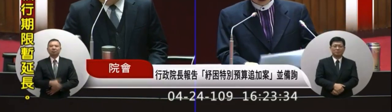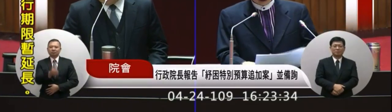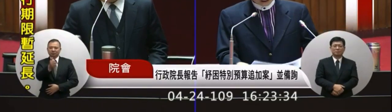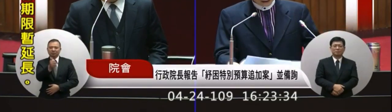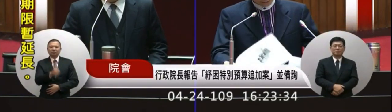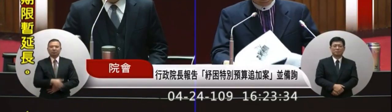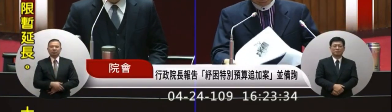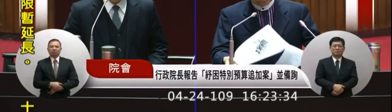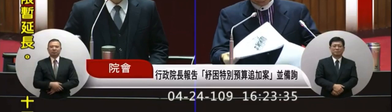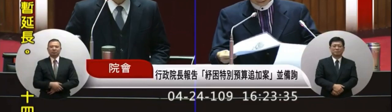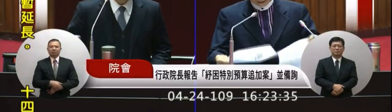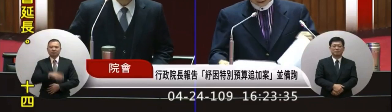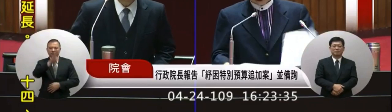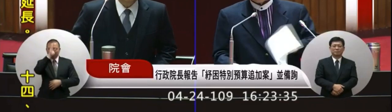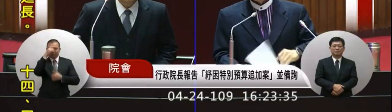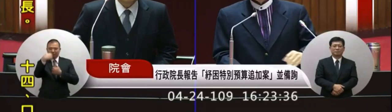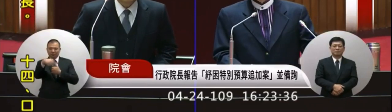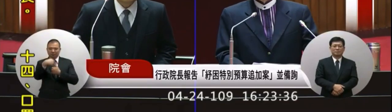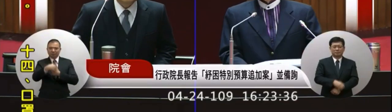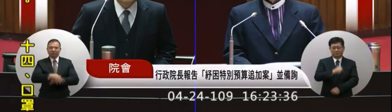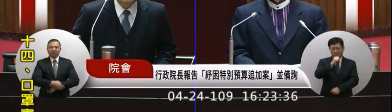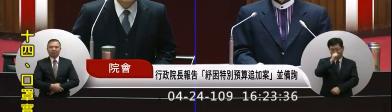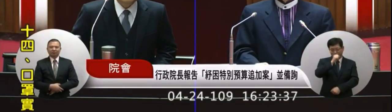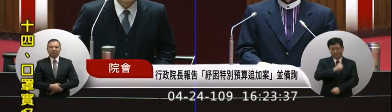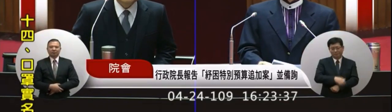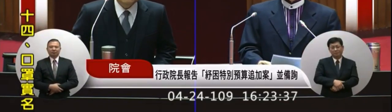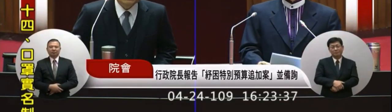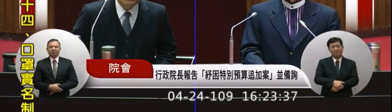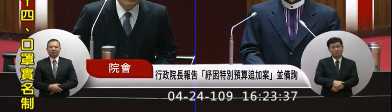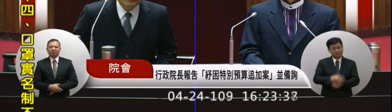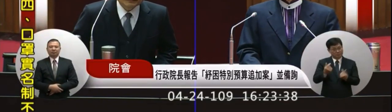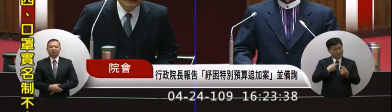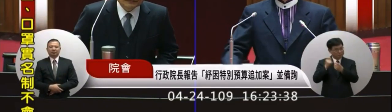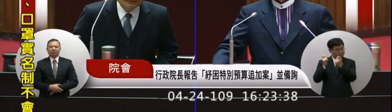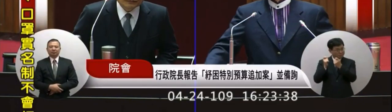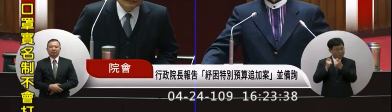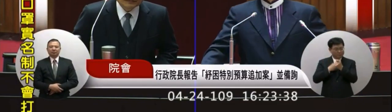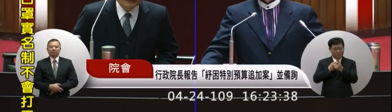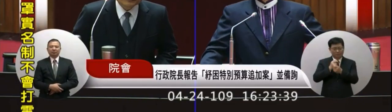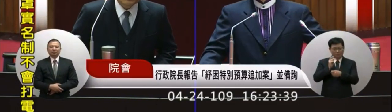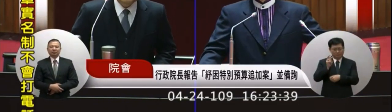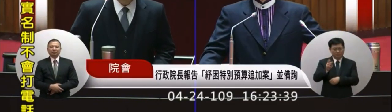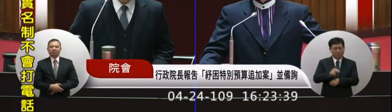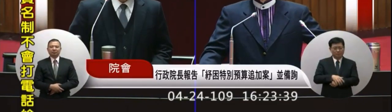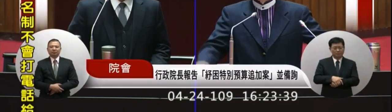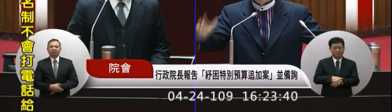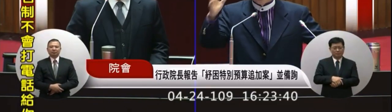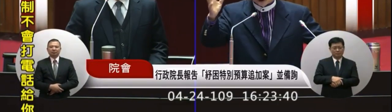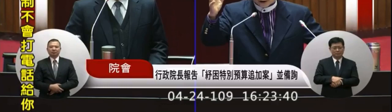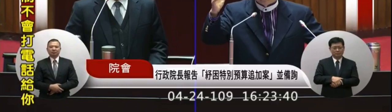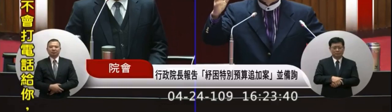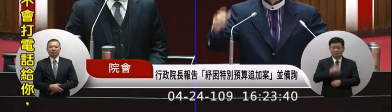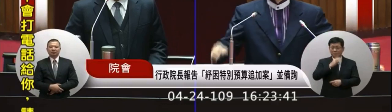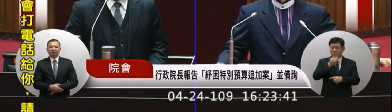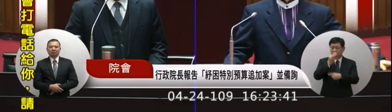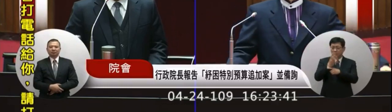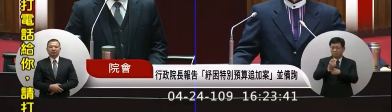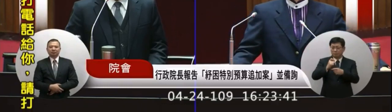你，请办桌几个。 好，我们看到最近了、所谓的苦碰